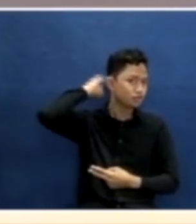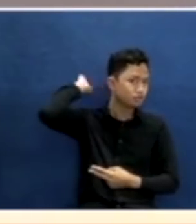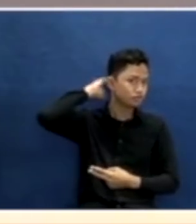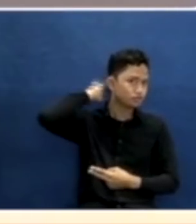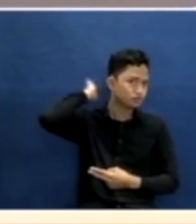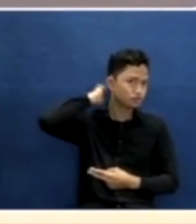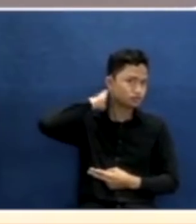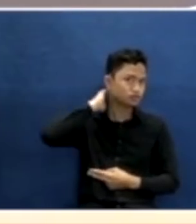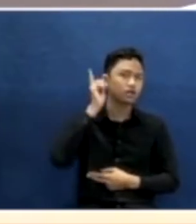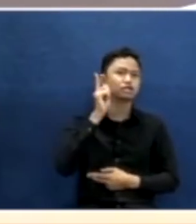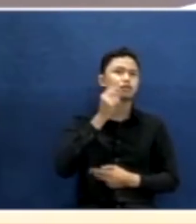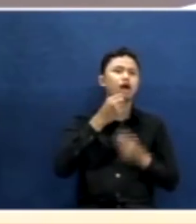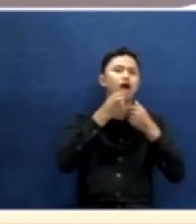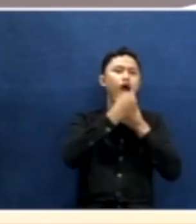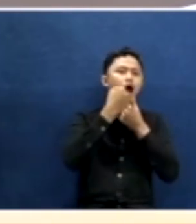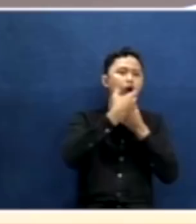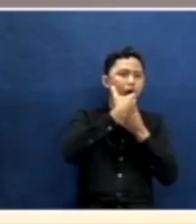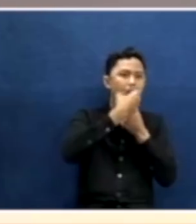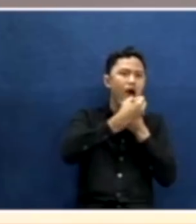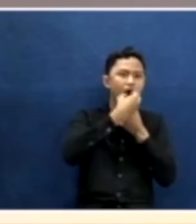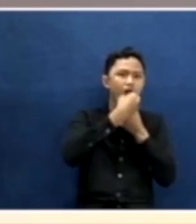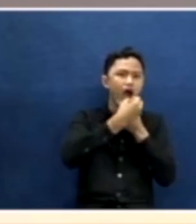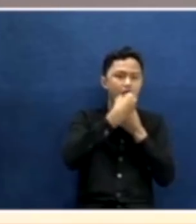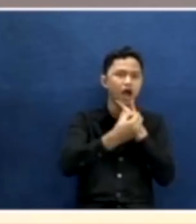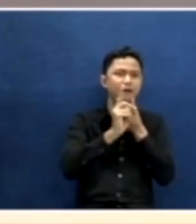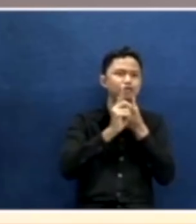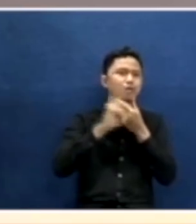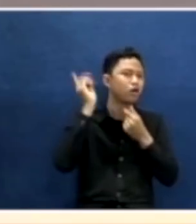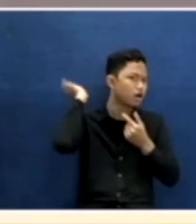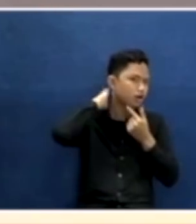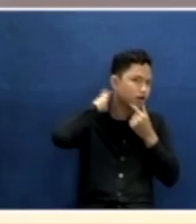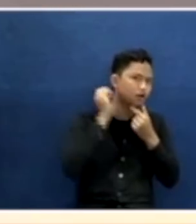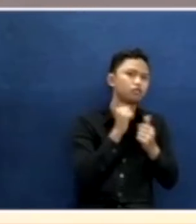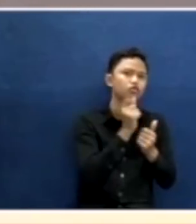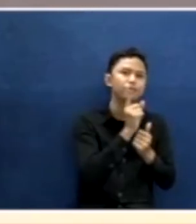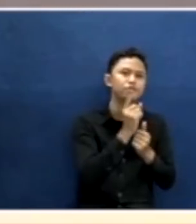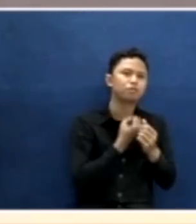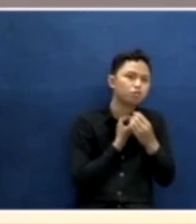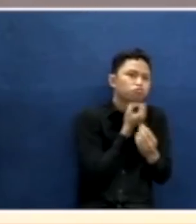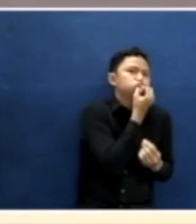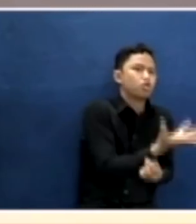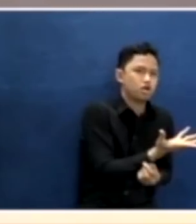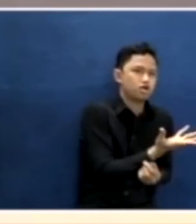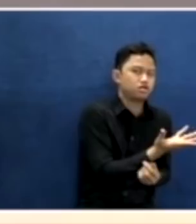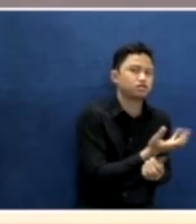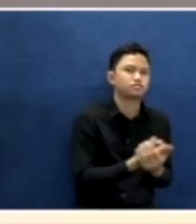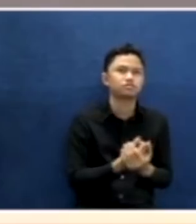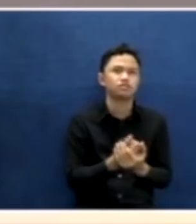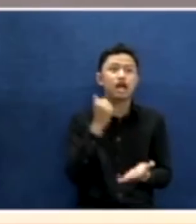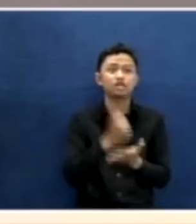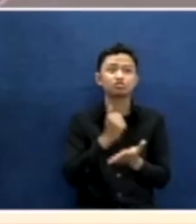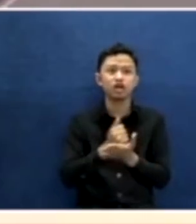lehernya dirogoh kemudian mulutnya supaya memuntahkan apa yang ada di dalam perutnya Padahal kita tahu ya